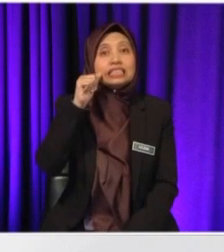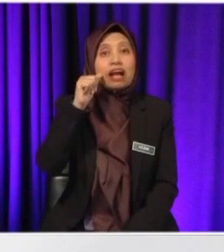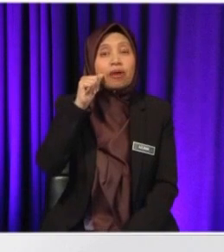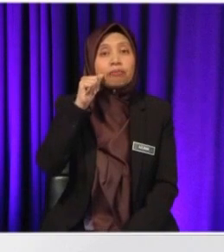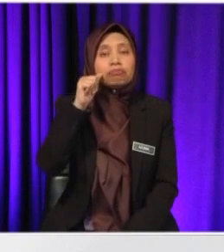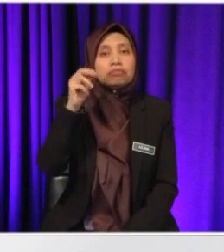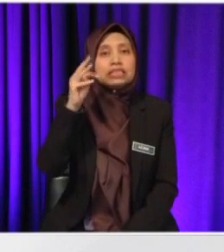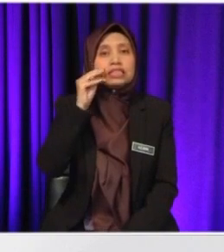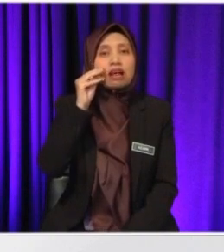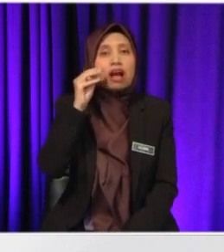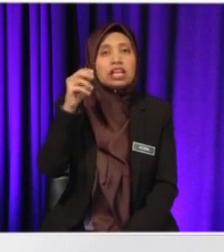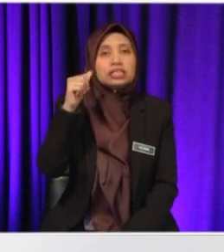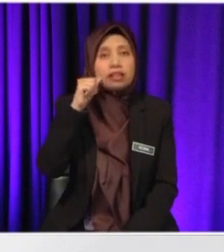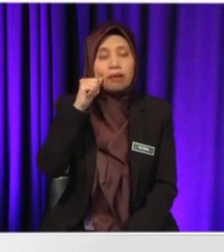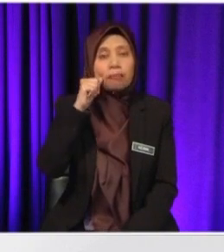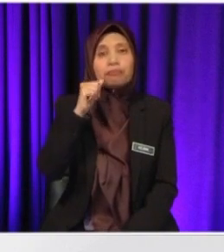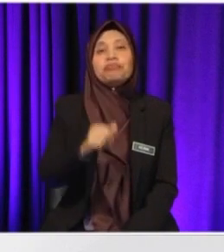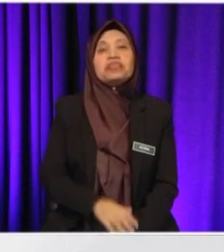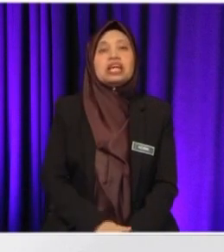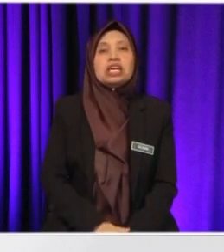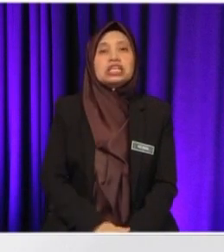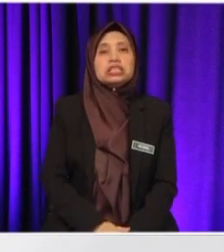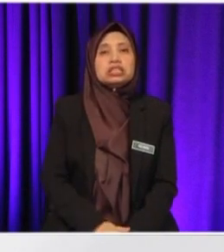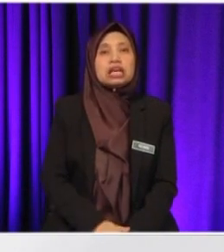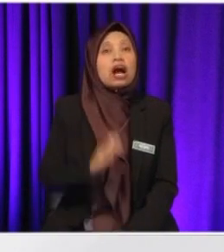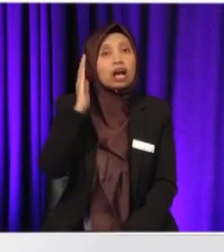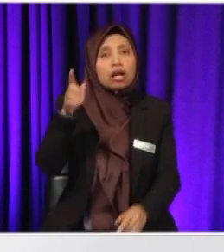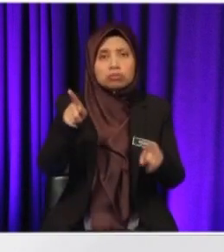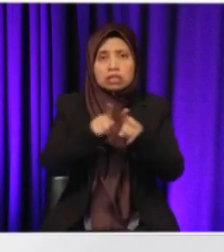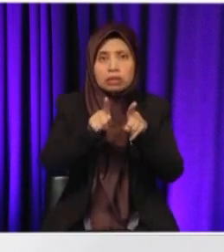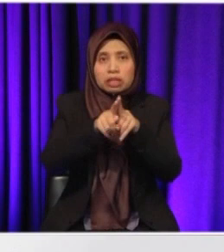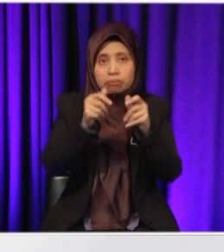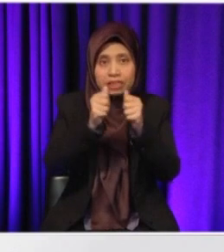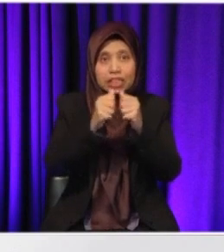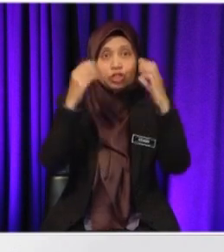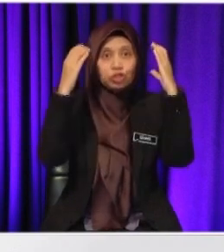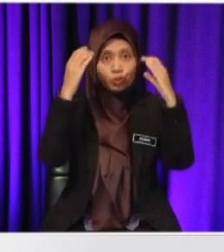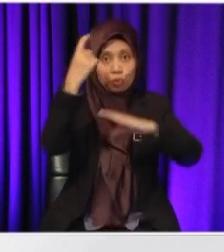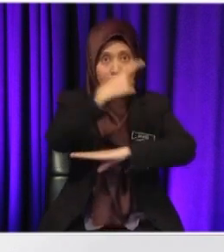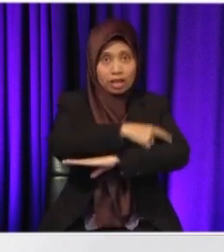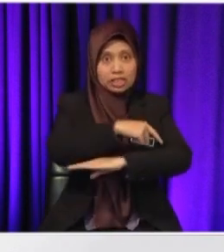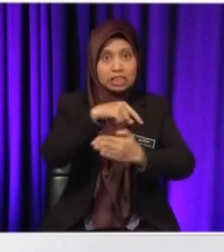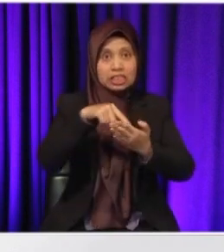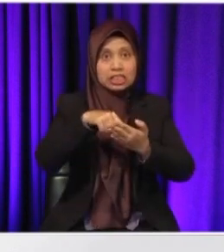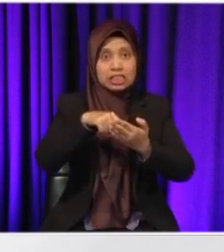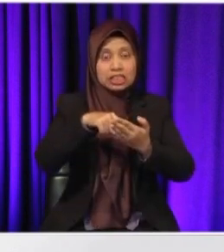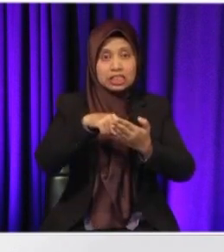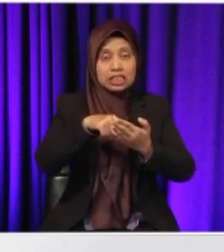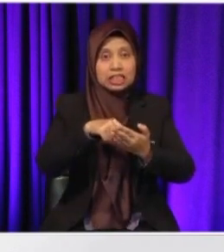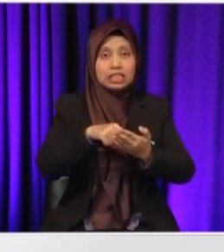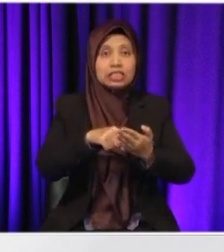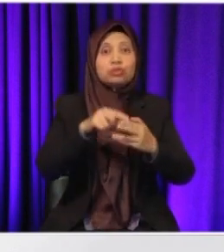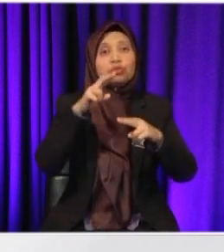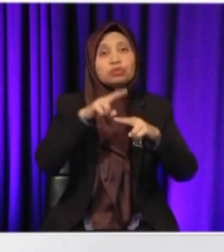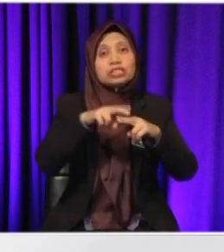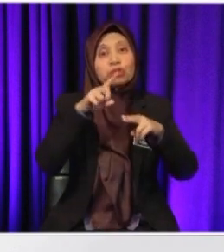Nis. Okey. So, mereka adalah bersama-sama, akan bersama-sama dengan saya hari ini. Mereka juga adalah satu kelas yang sama.